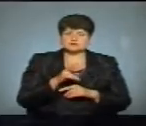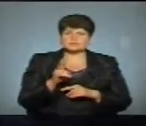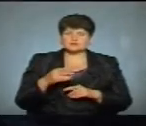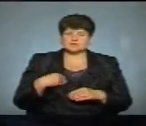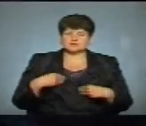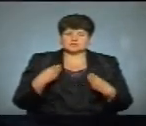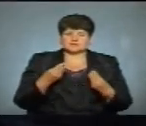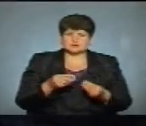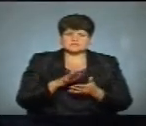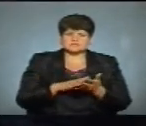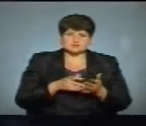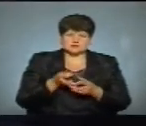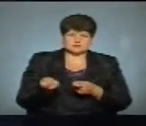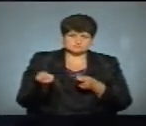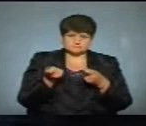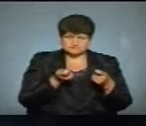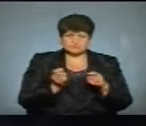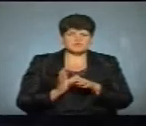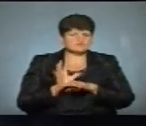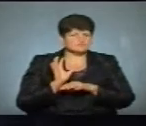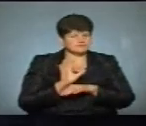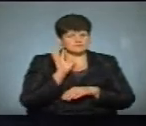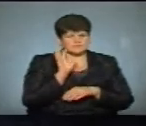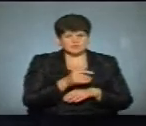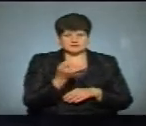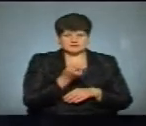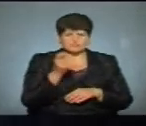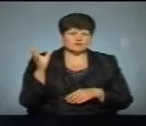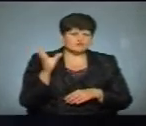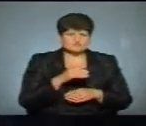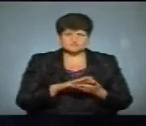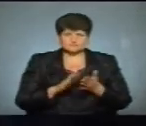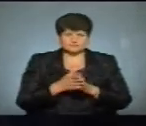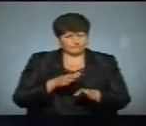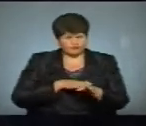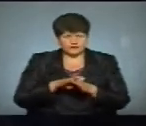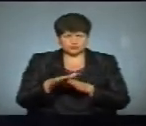подавав заявку на відвантаження, ми усім відвантажили їхнє зерно. Всі контракти виконані.